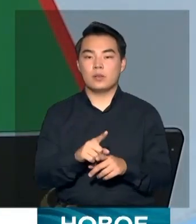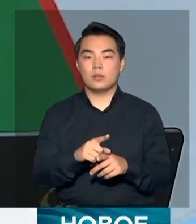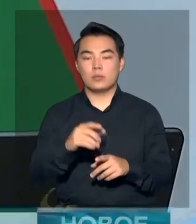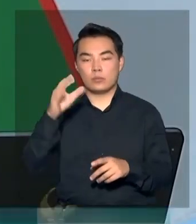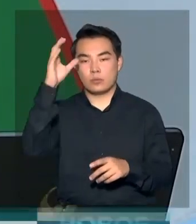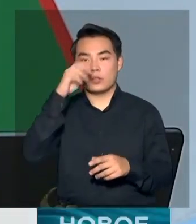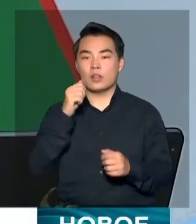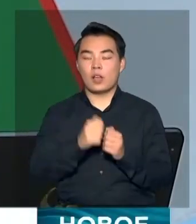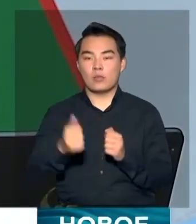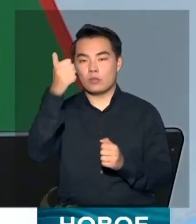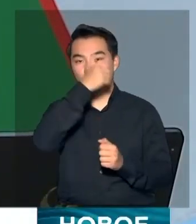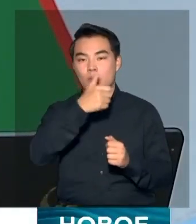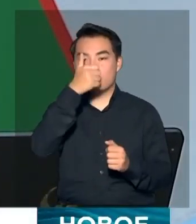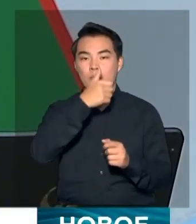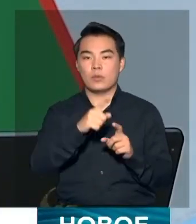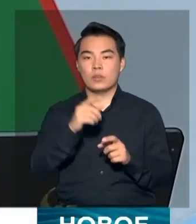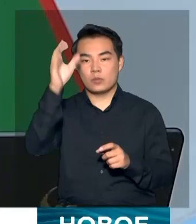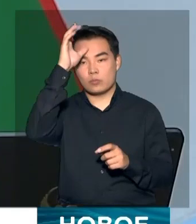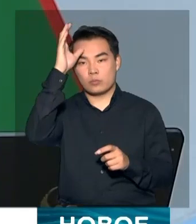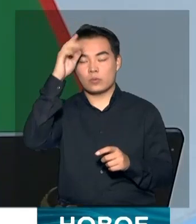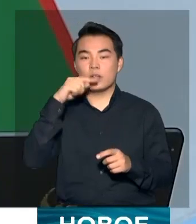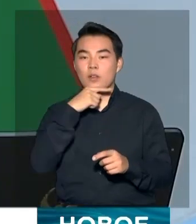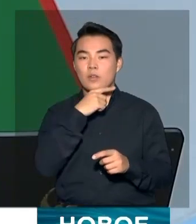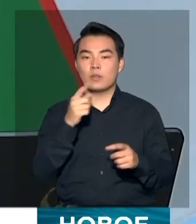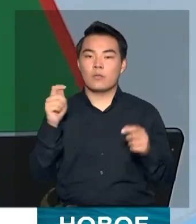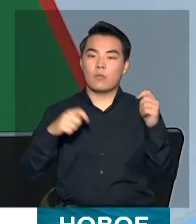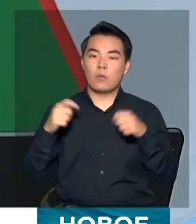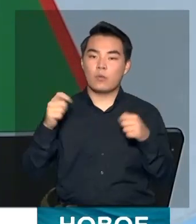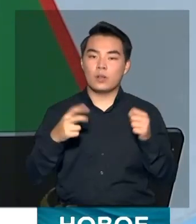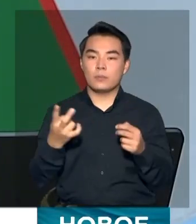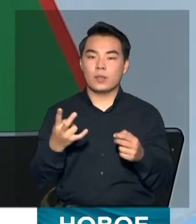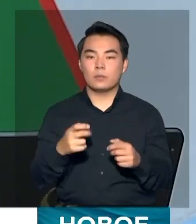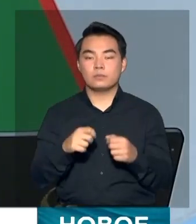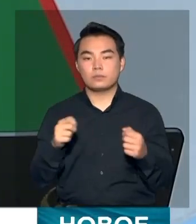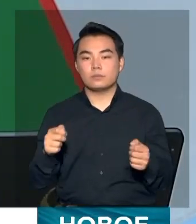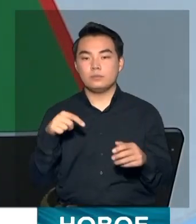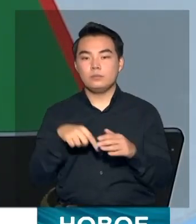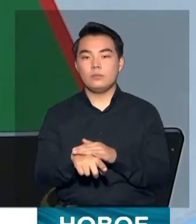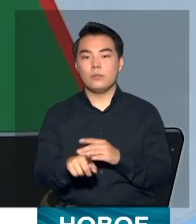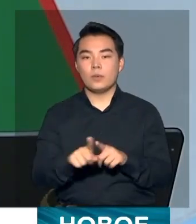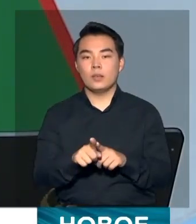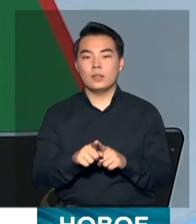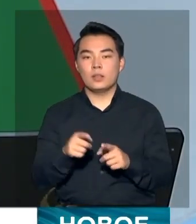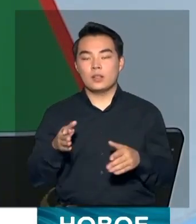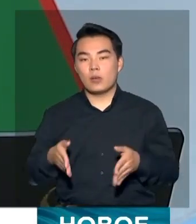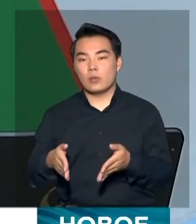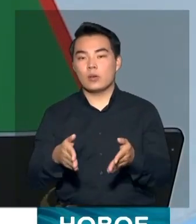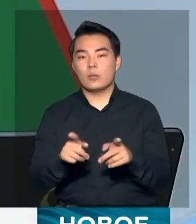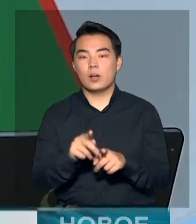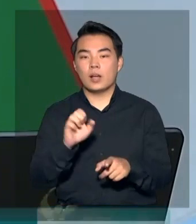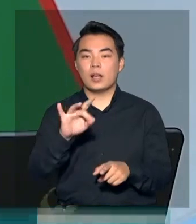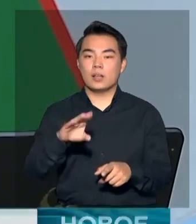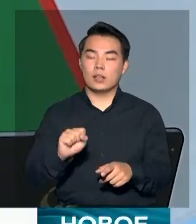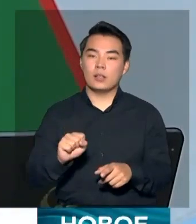Предлагаю ежегодно проводить международный тюркский экономический форум. Важно по итогам мероприятия принимать дорожные карты, ориентированные на